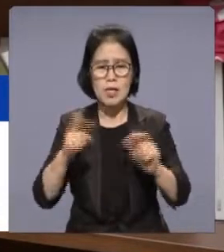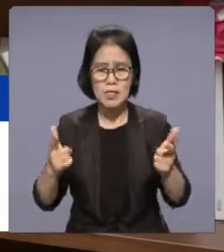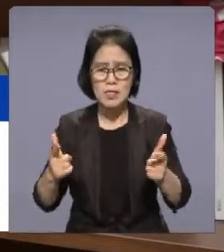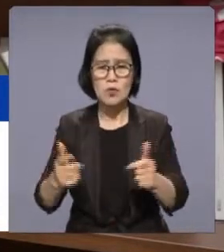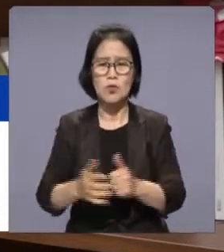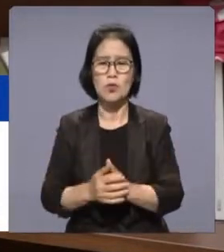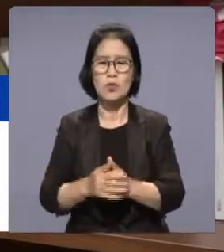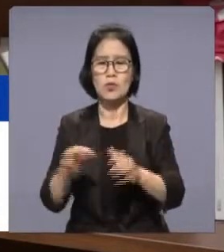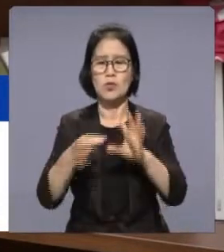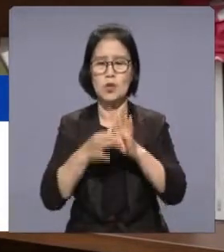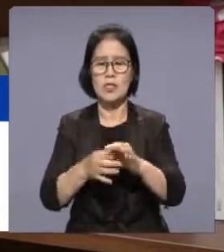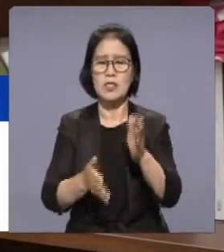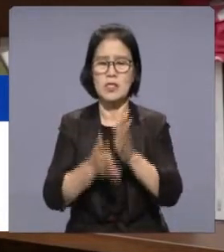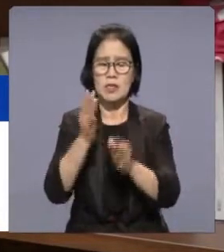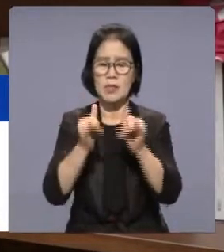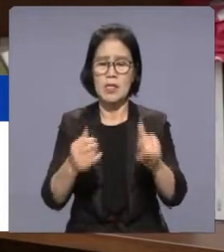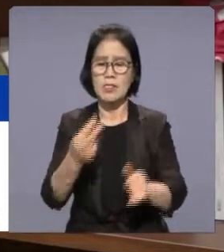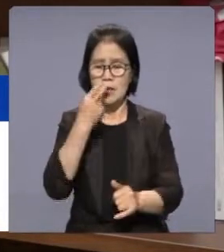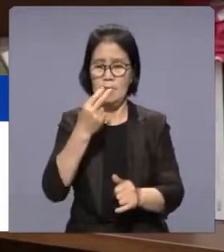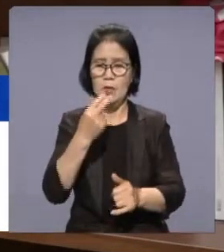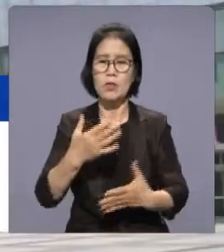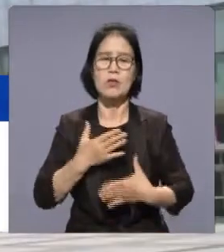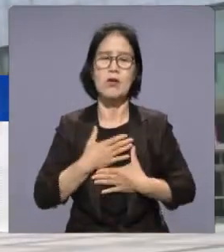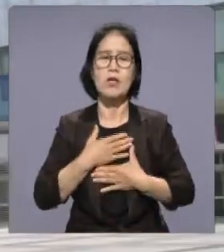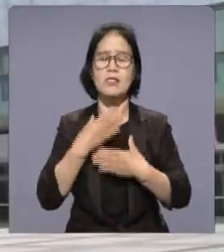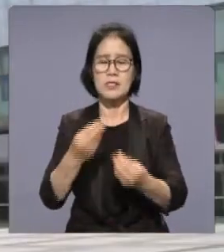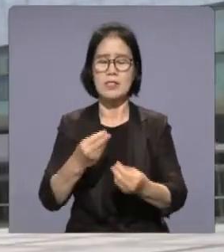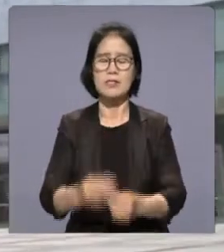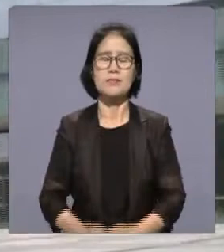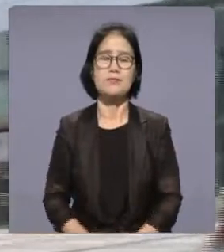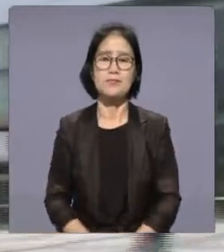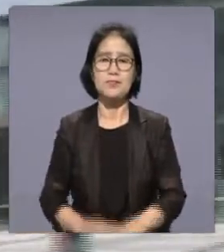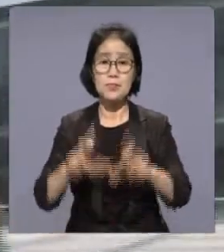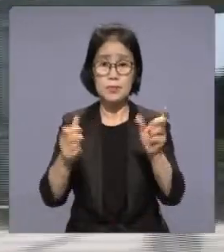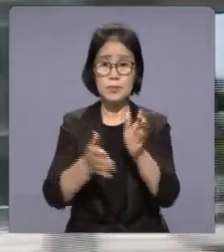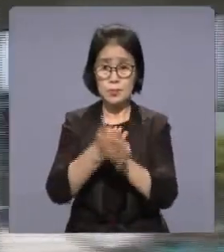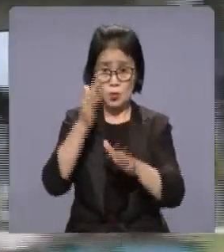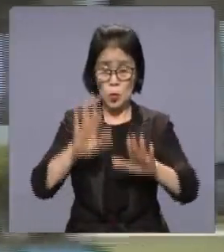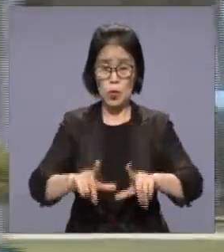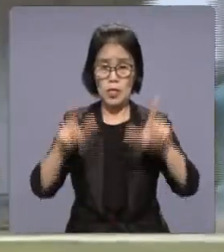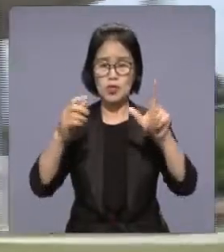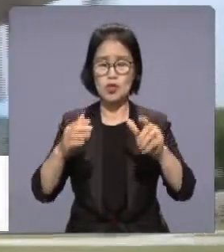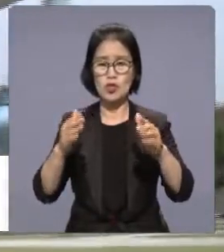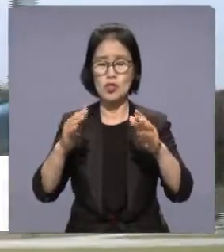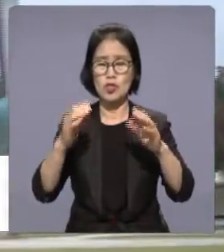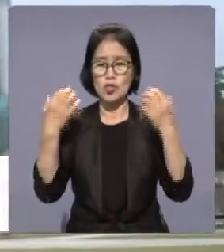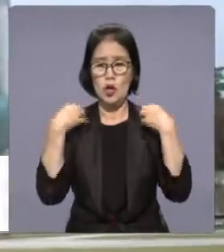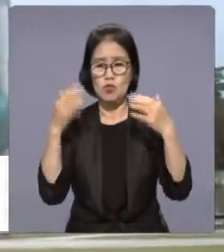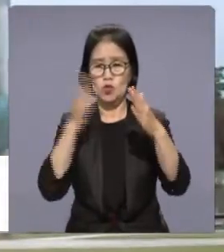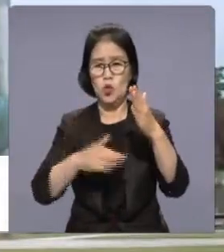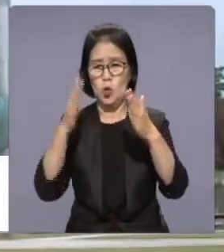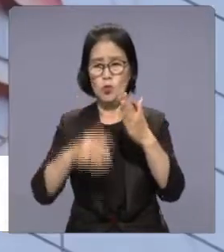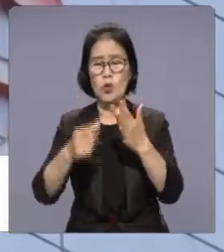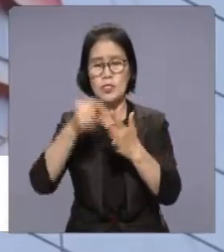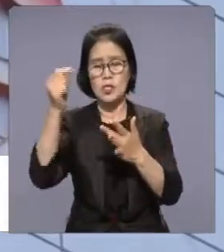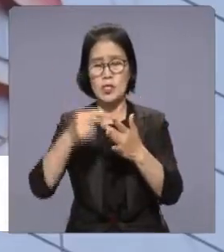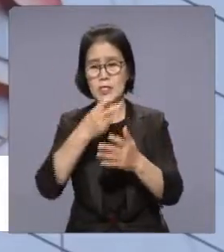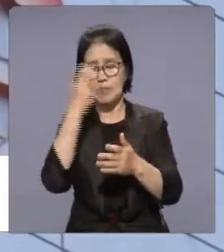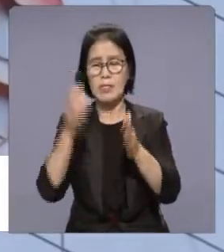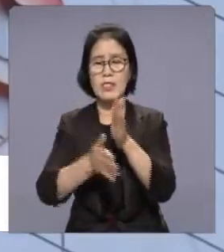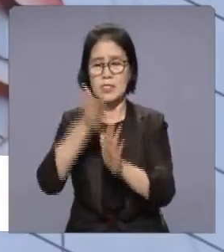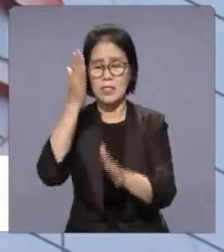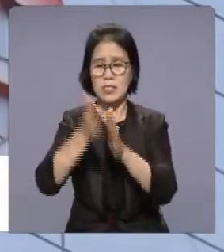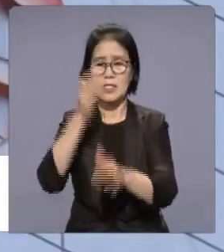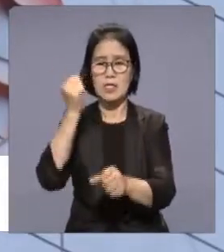아니라 또한 그를 통해서 시민의 생명과 안전. 성남시는 올해도 정부 공모에 잇따라 선정돼 스마트시티